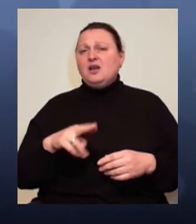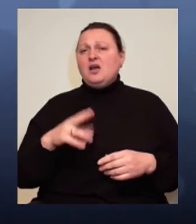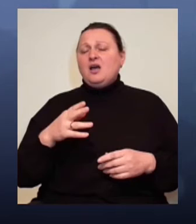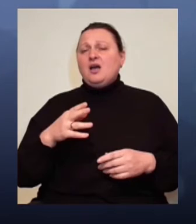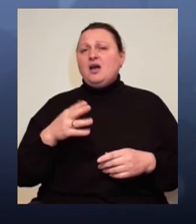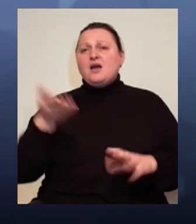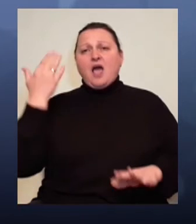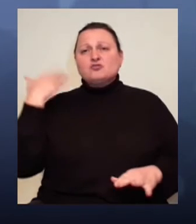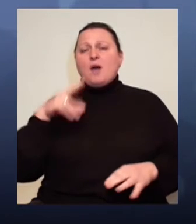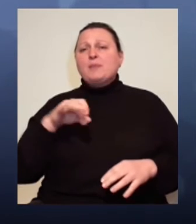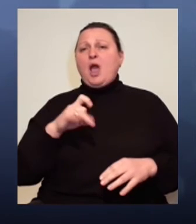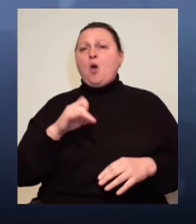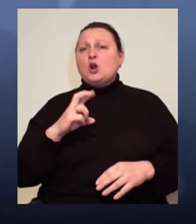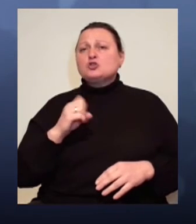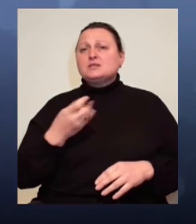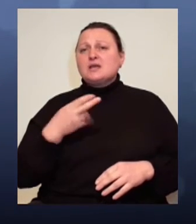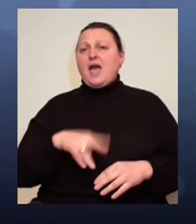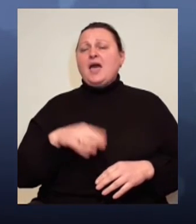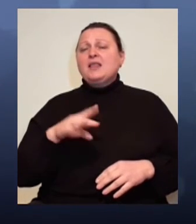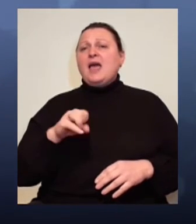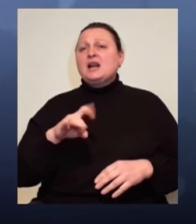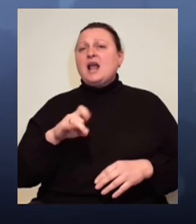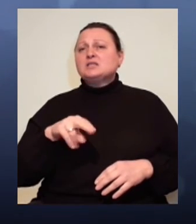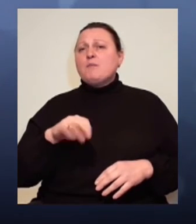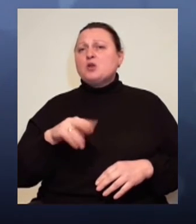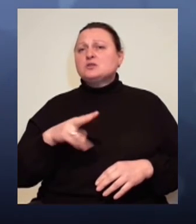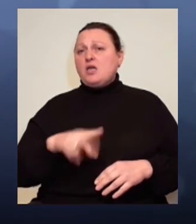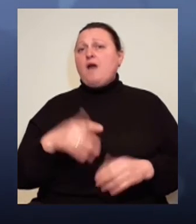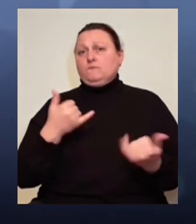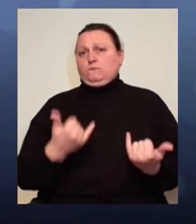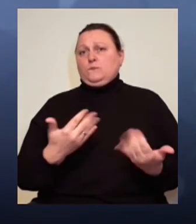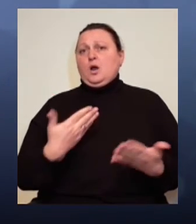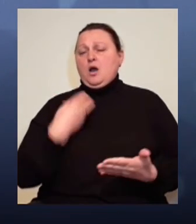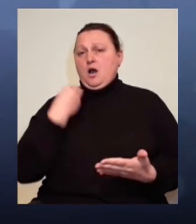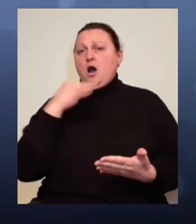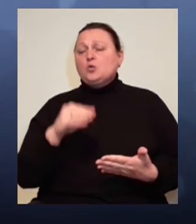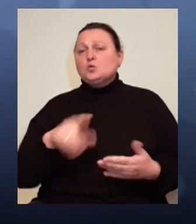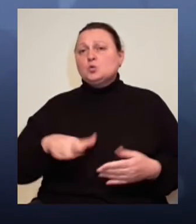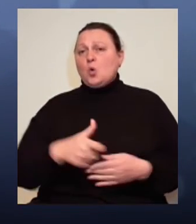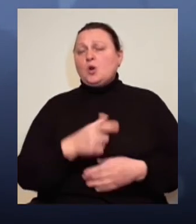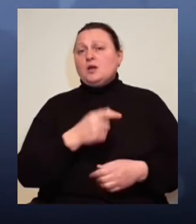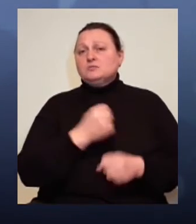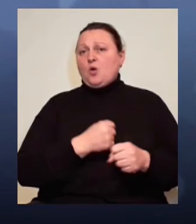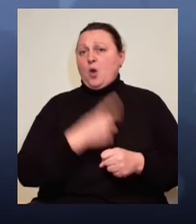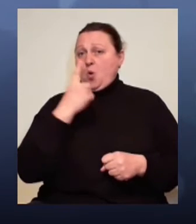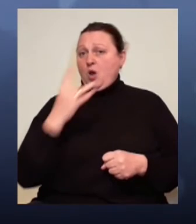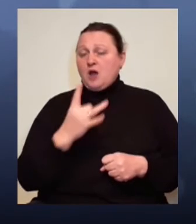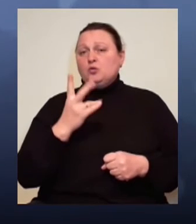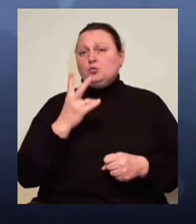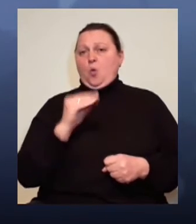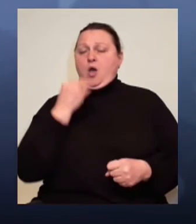раніше, Преображенська, Тереспольська, вони хороші, по ним можна їздити. Там зроблено один раз